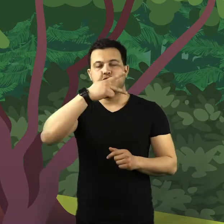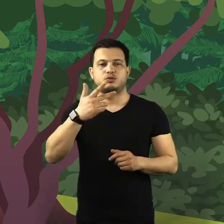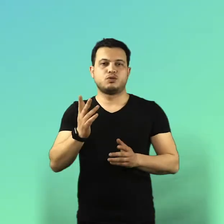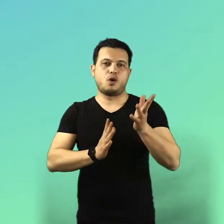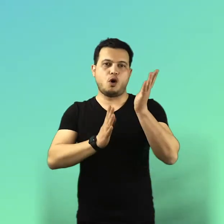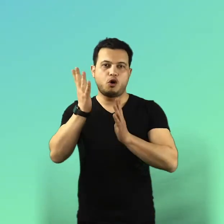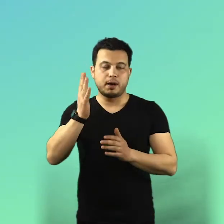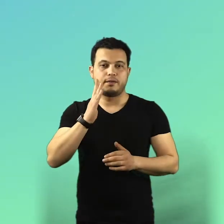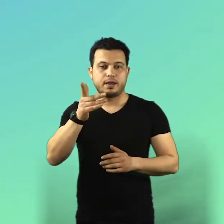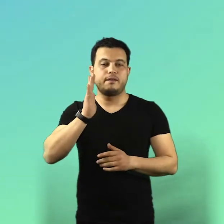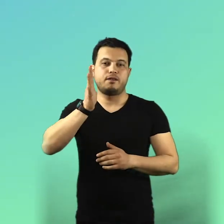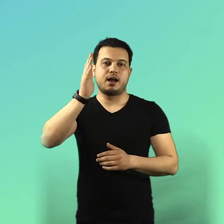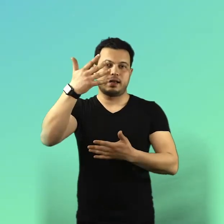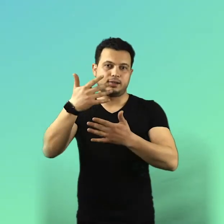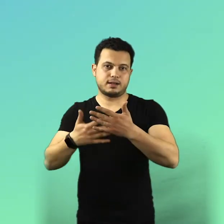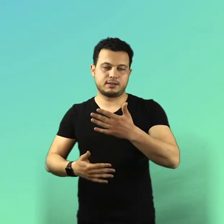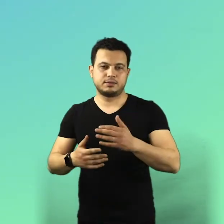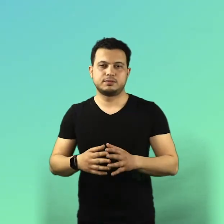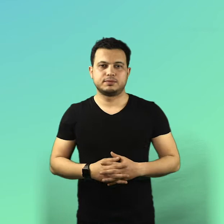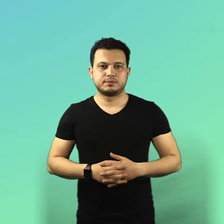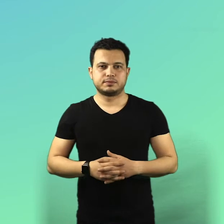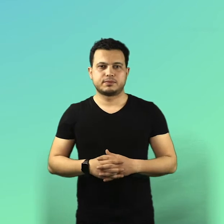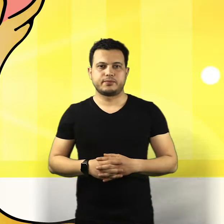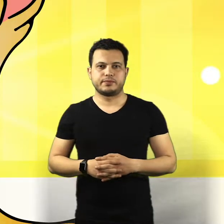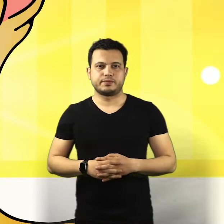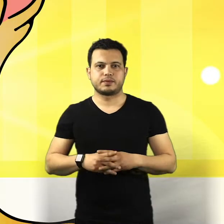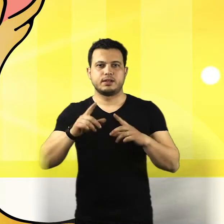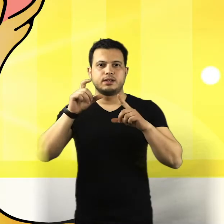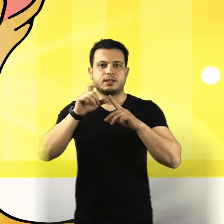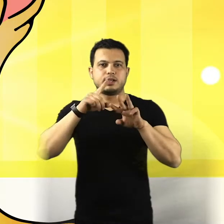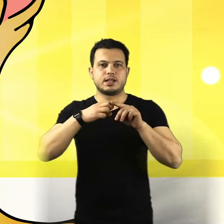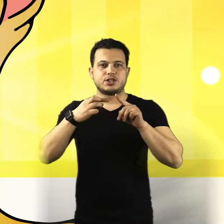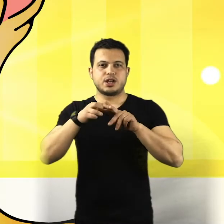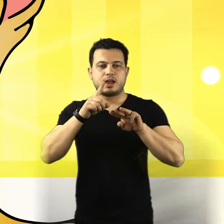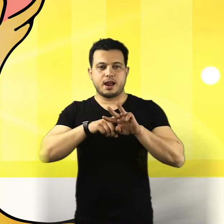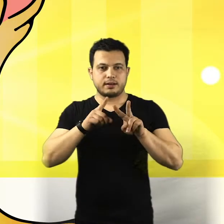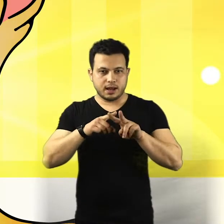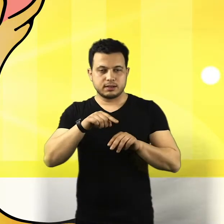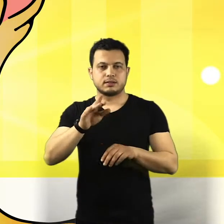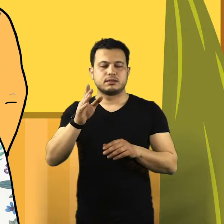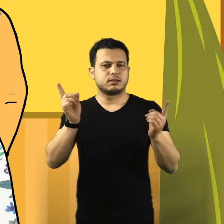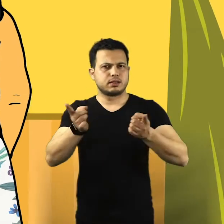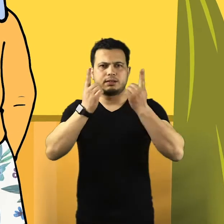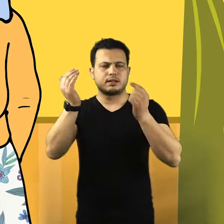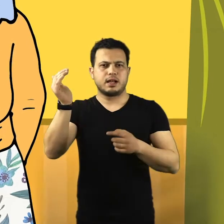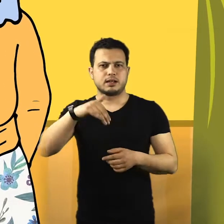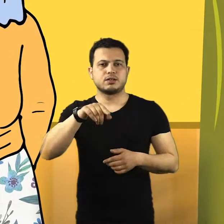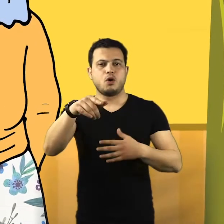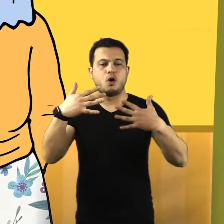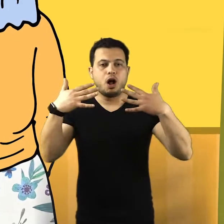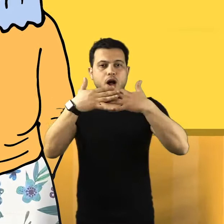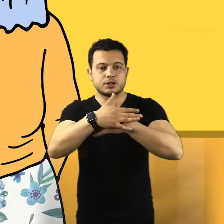Etkinlikler Şenere'nin esrarengiz gelişi O